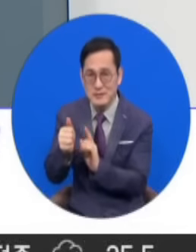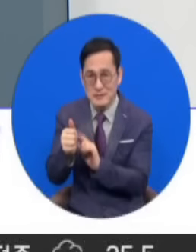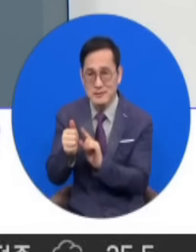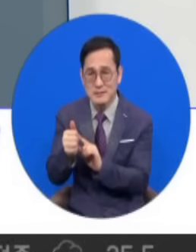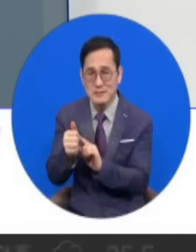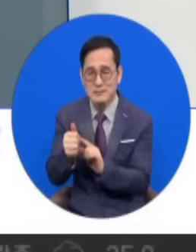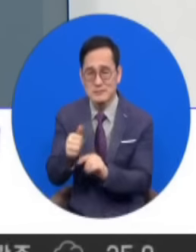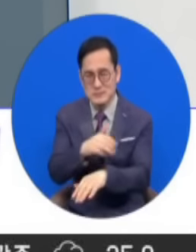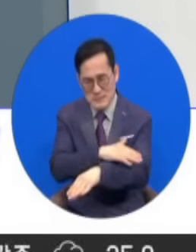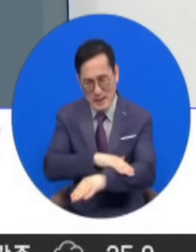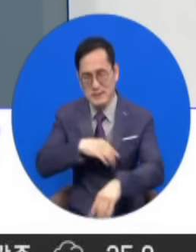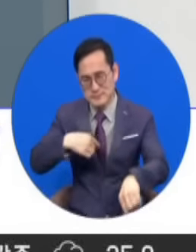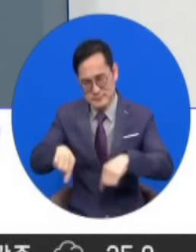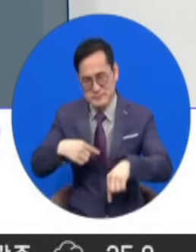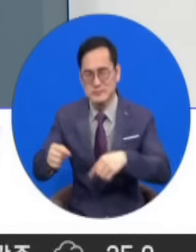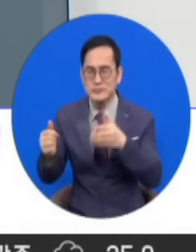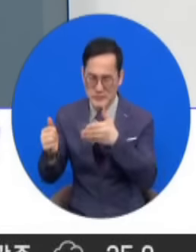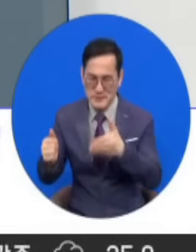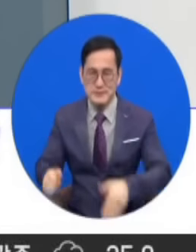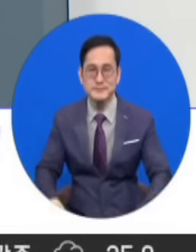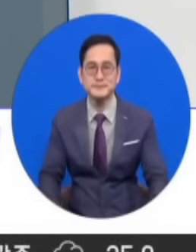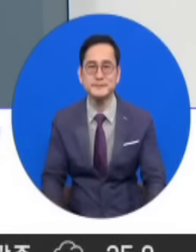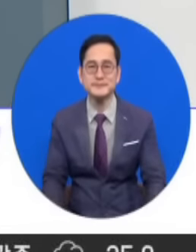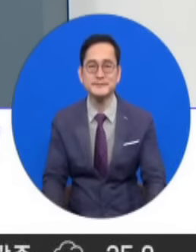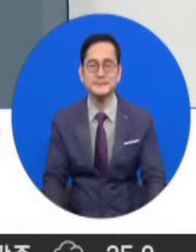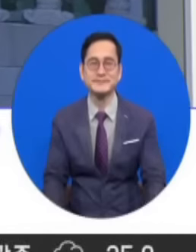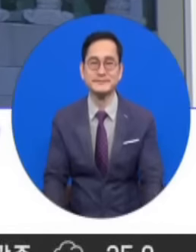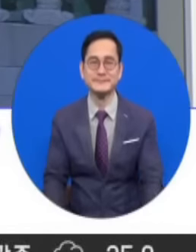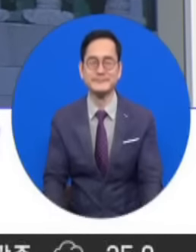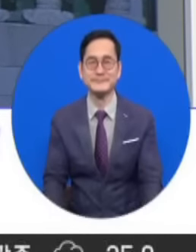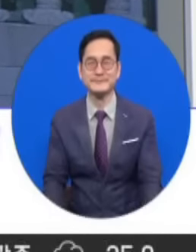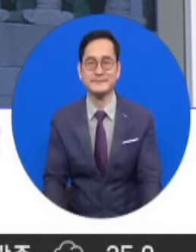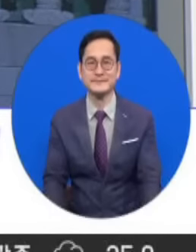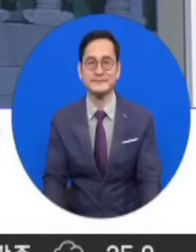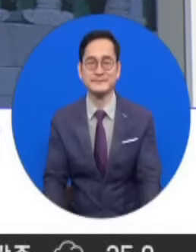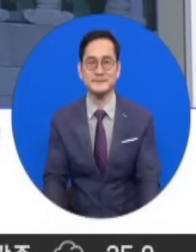운영위원회를 좀 제대로 운영해 주시기를 부탁드립니다. 네.